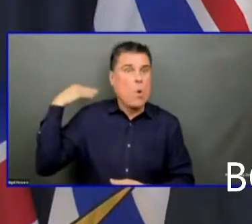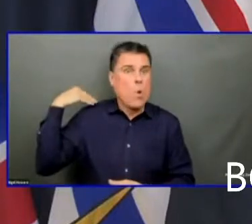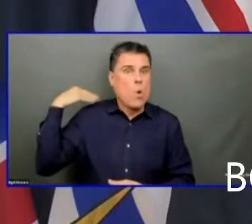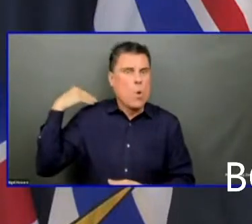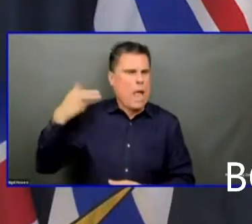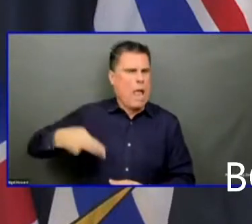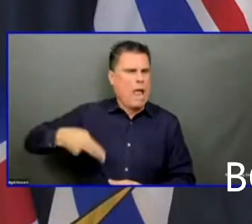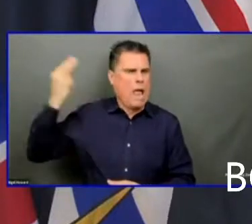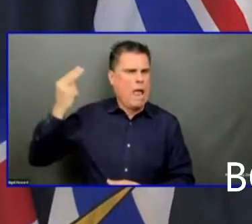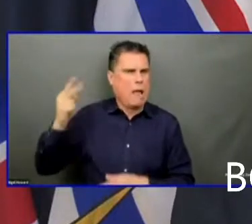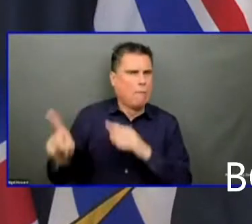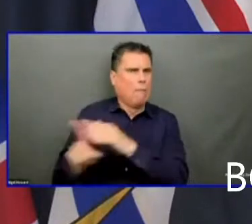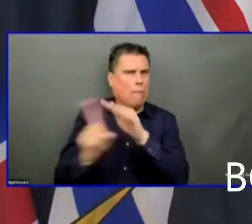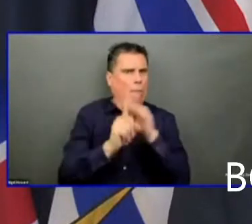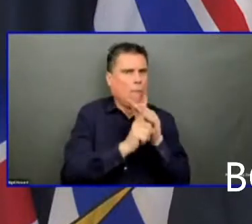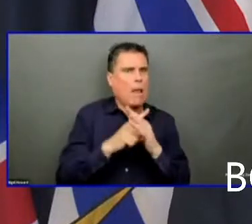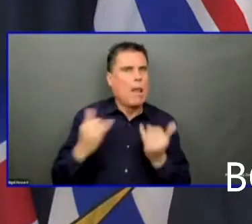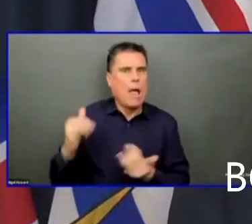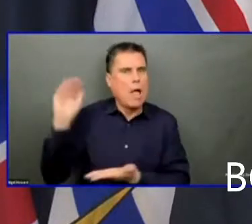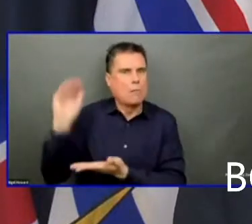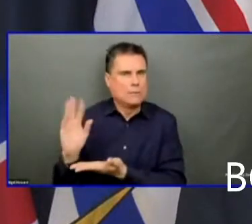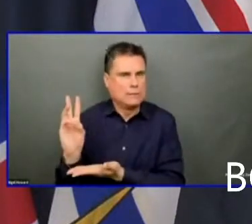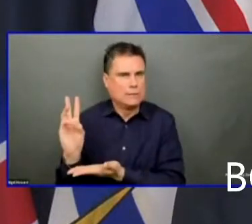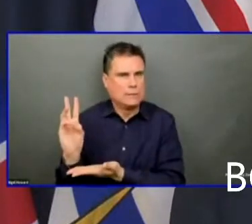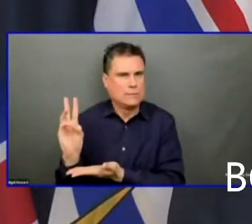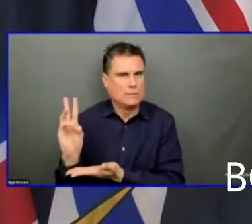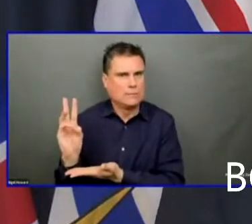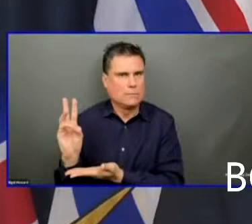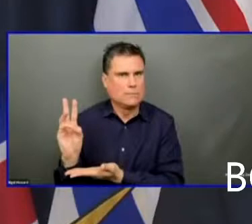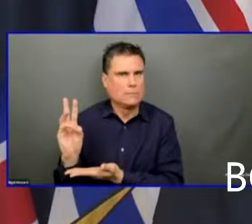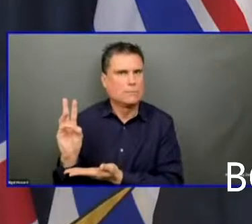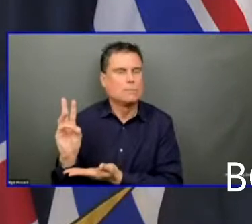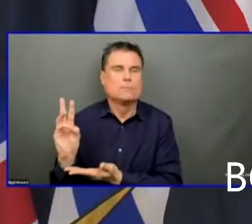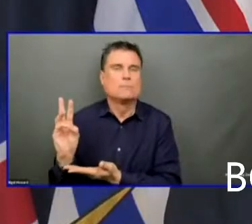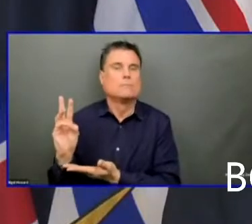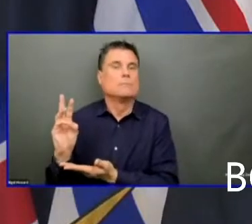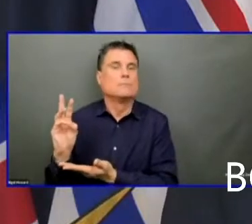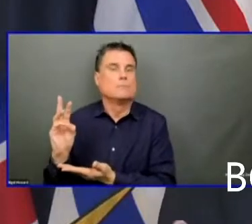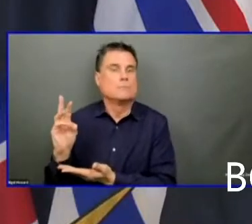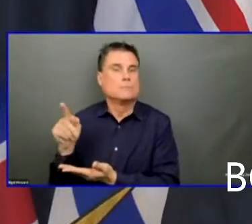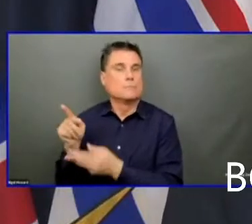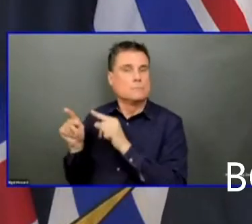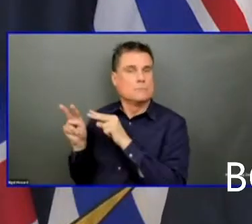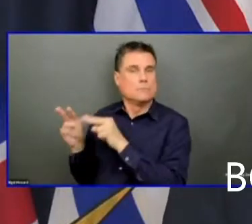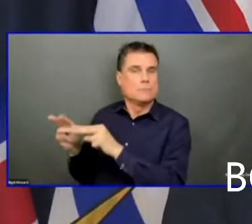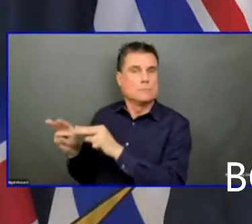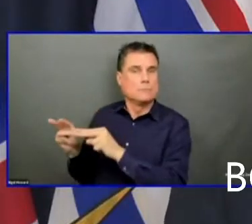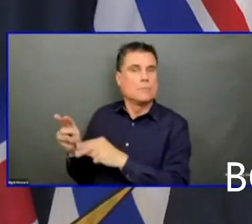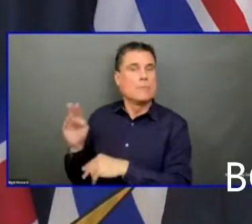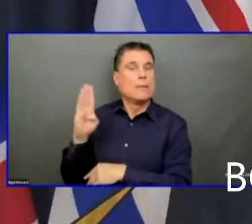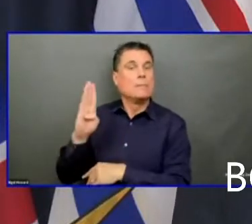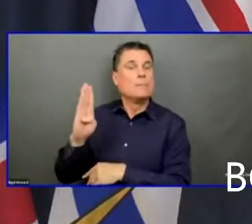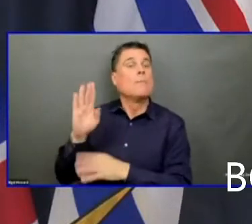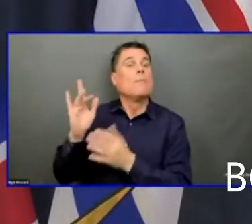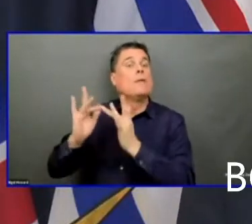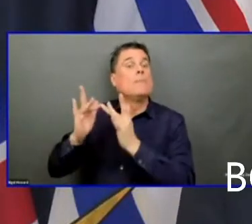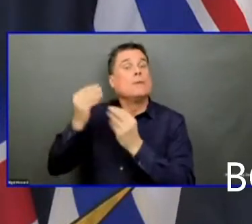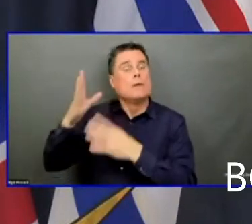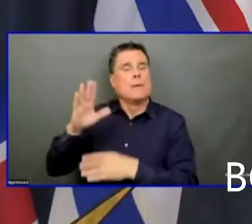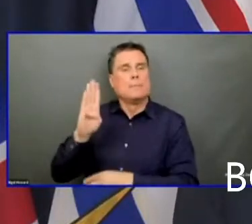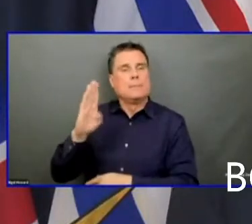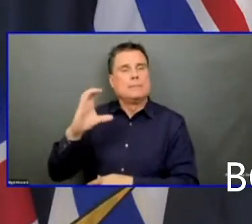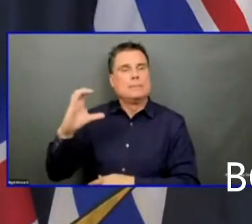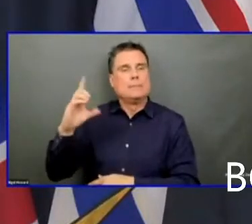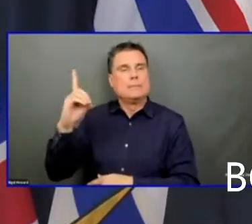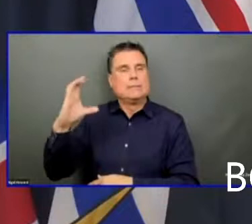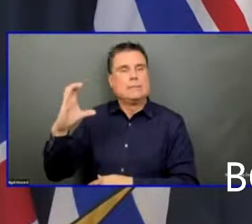for everyone on 也让每个人引起重视。这个里边呢，我是大家可以 BCCDC 看到有一个这